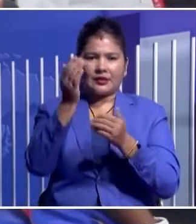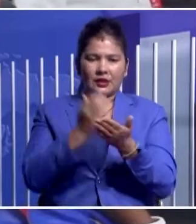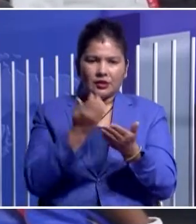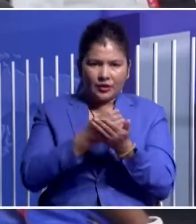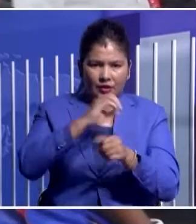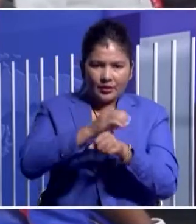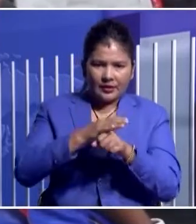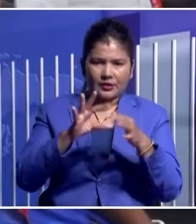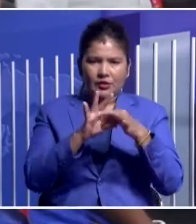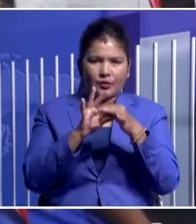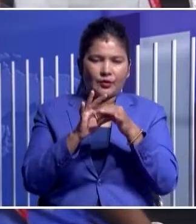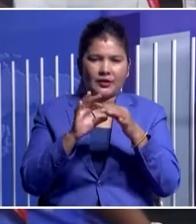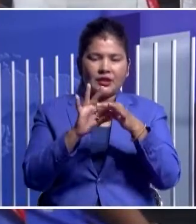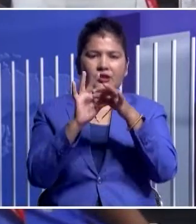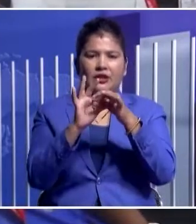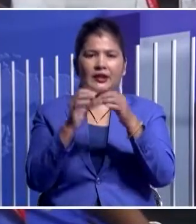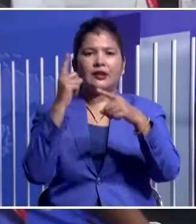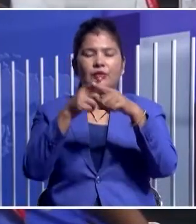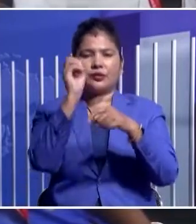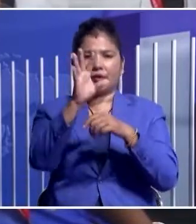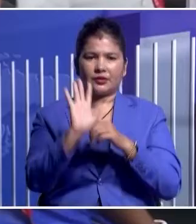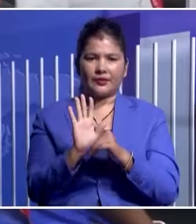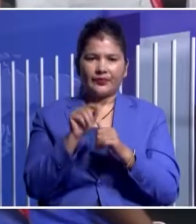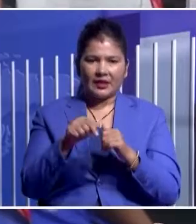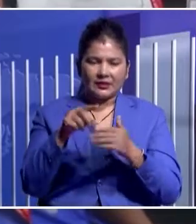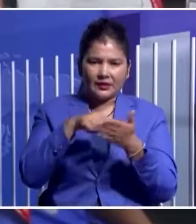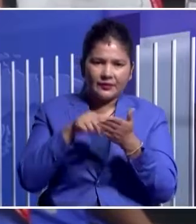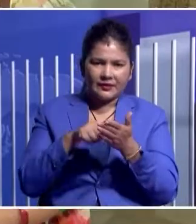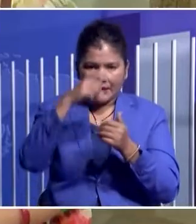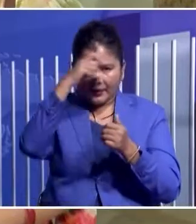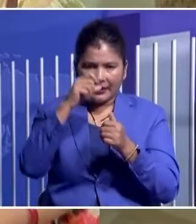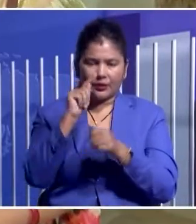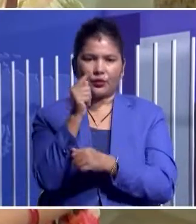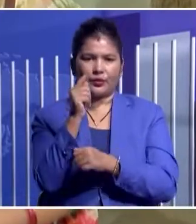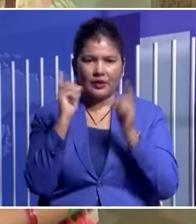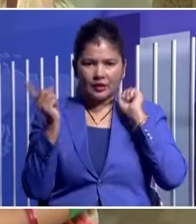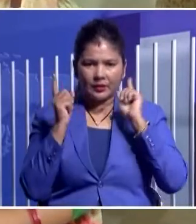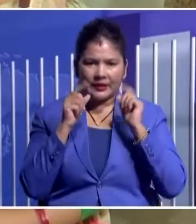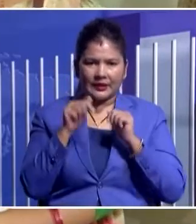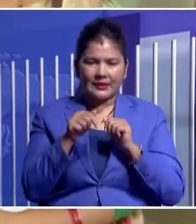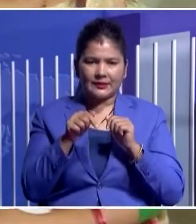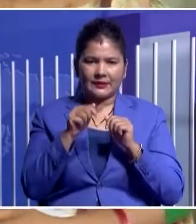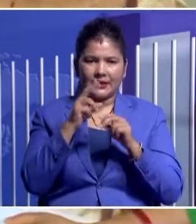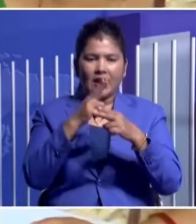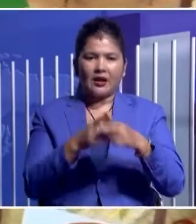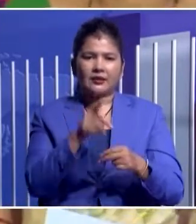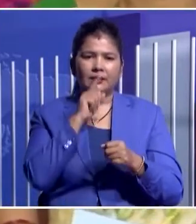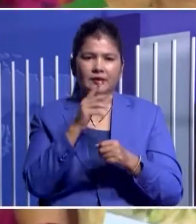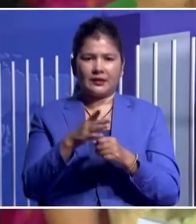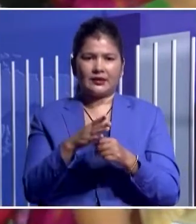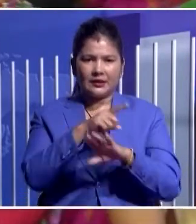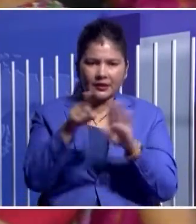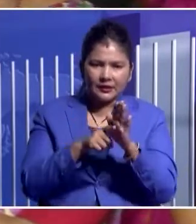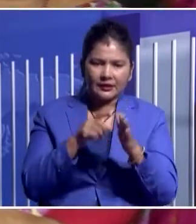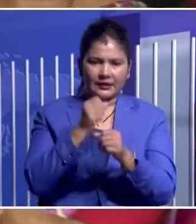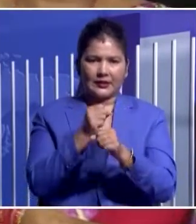सरकारसँग समन्वय र सहकार्यलाई जोड दिएको छ। यसैबीच बाँकेको कोहलपुर नगरपालिकाले पनि आज आगामी आर्थिक वर्षका लागि नीति तथा